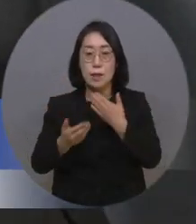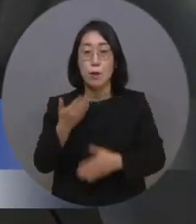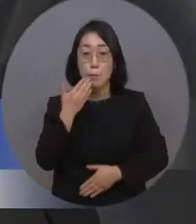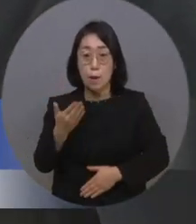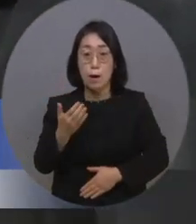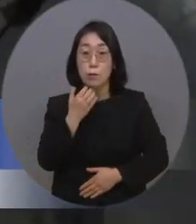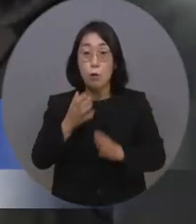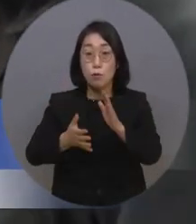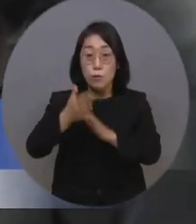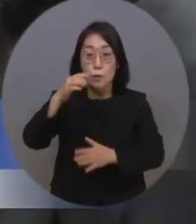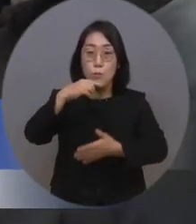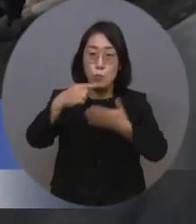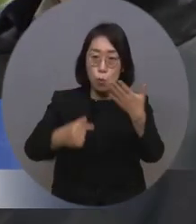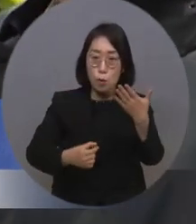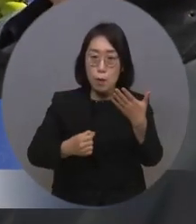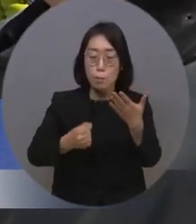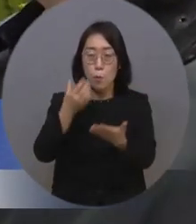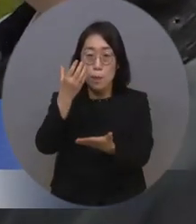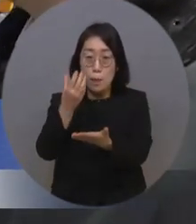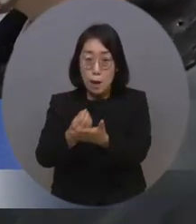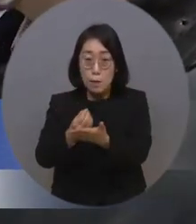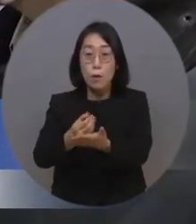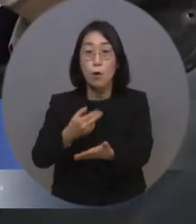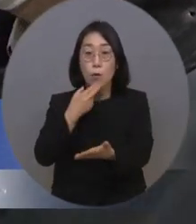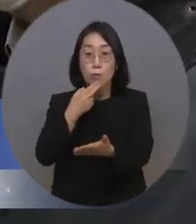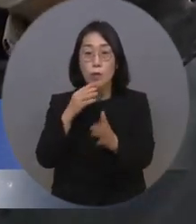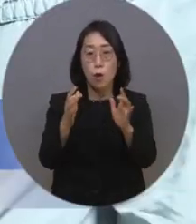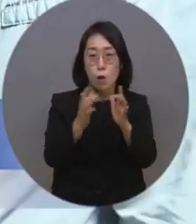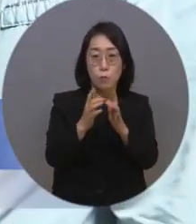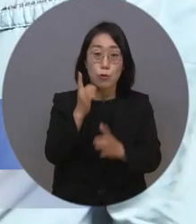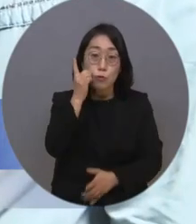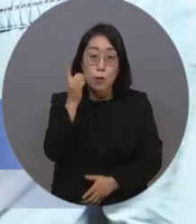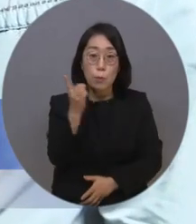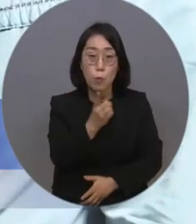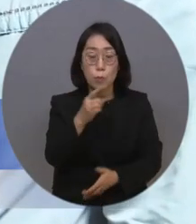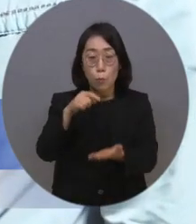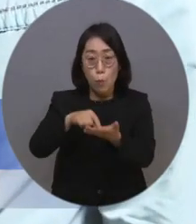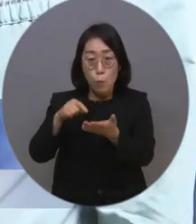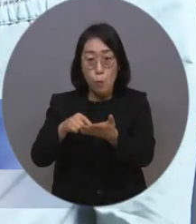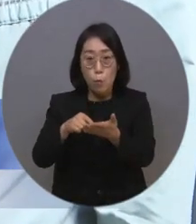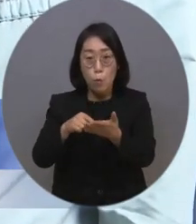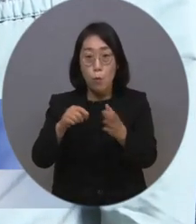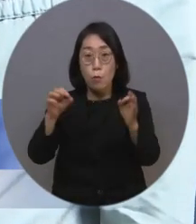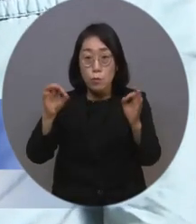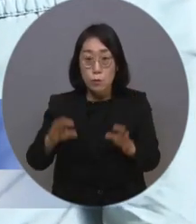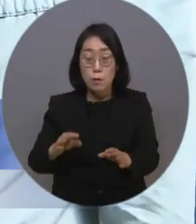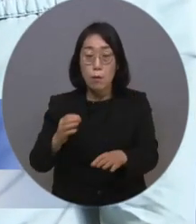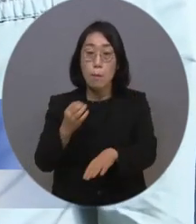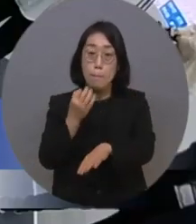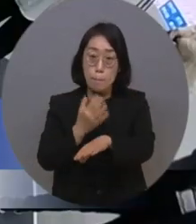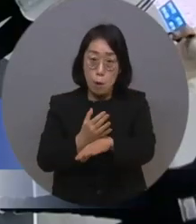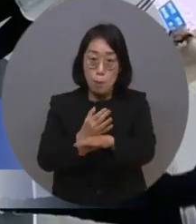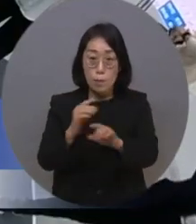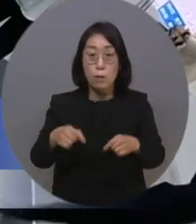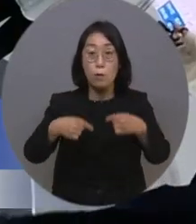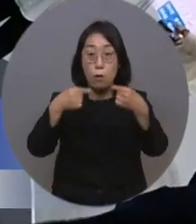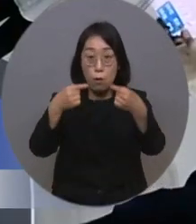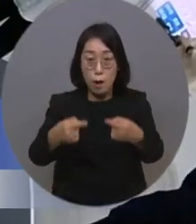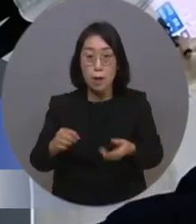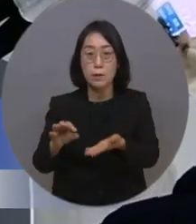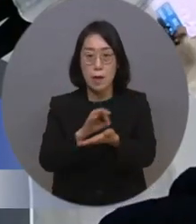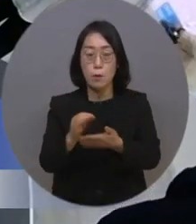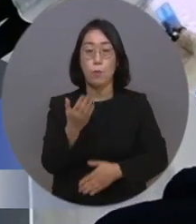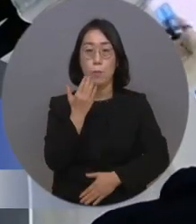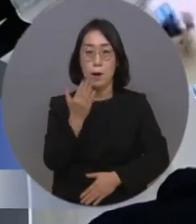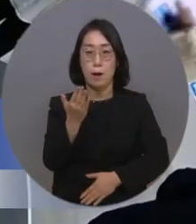서울시는 프로그램이나 앱 설치 없이 컴퓨터 모바일 기기를 통해 포털사이트에서 이웃에 접속하면 된다고